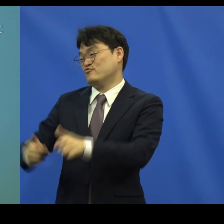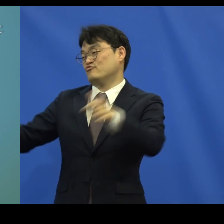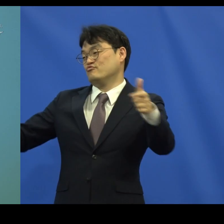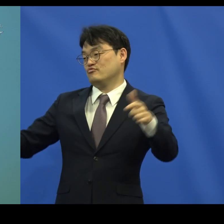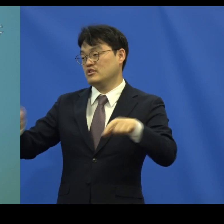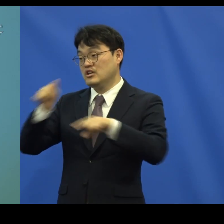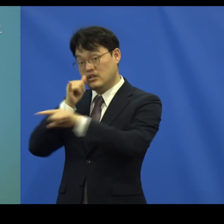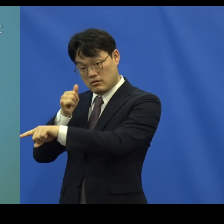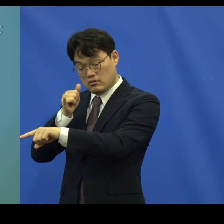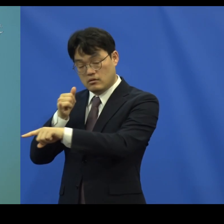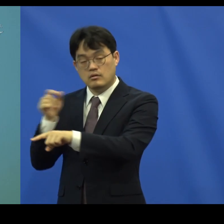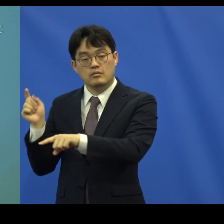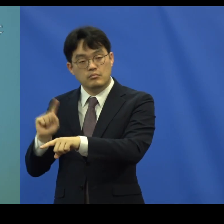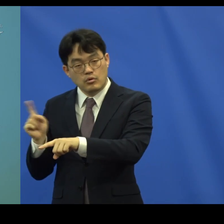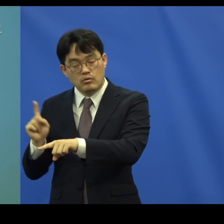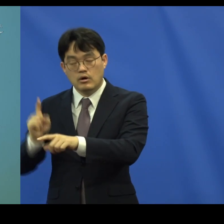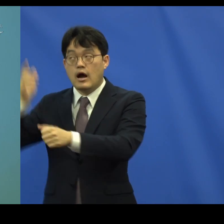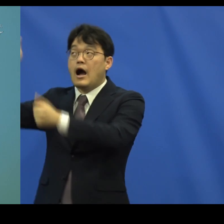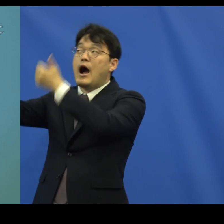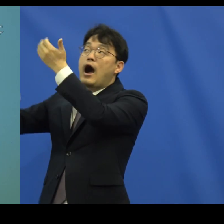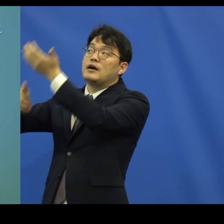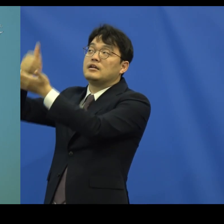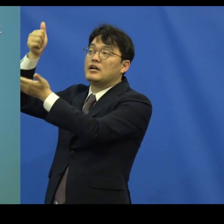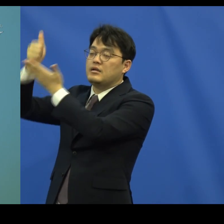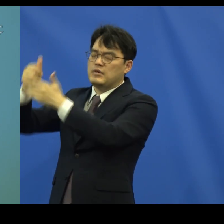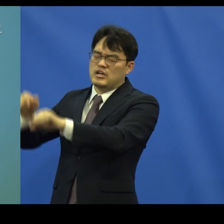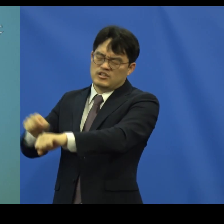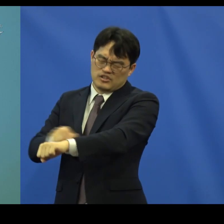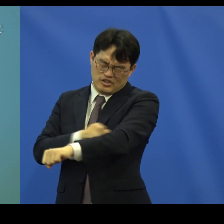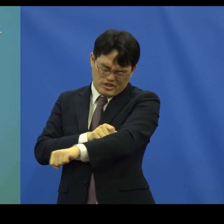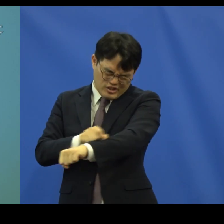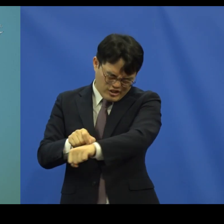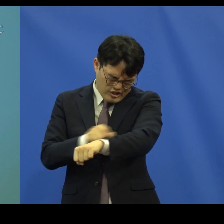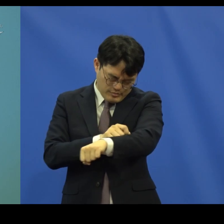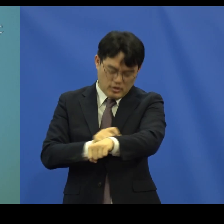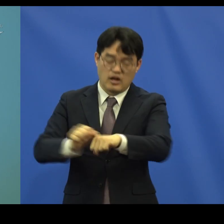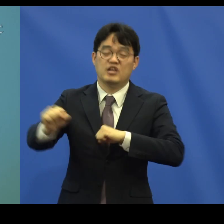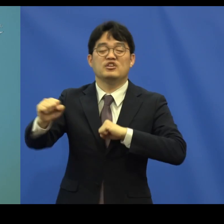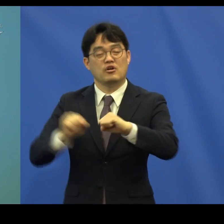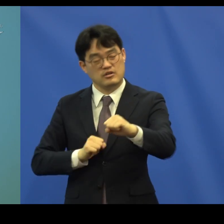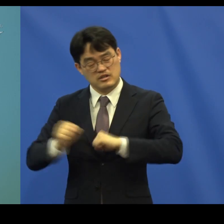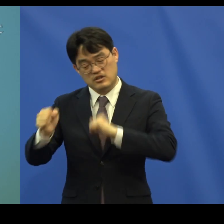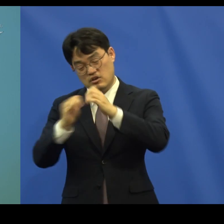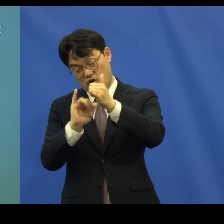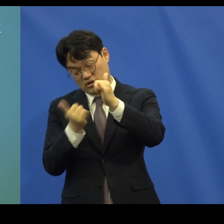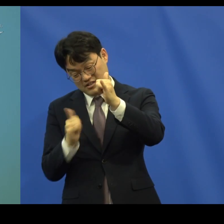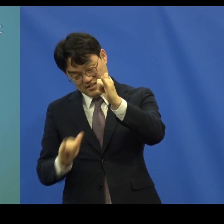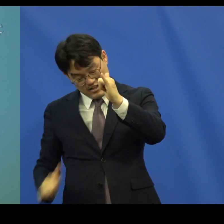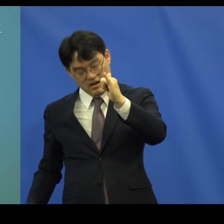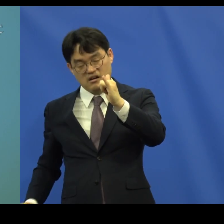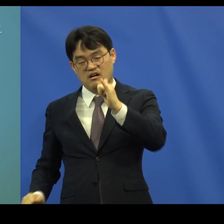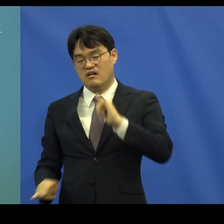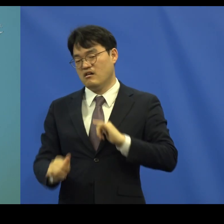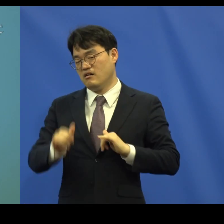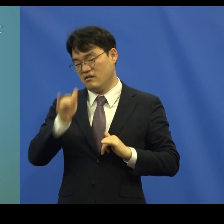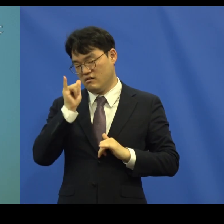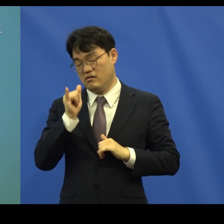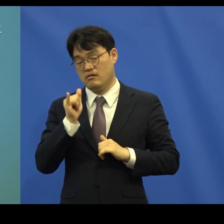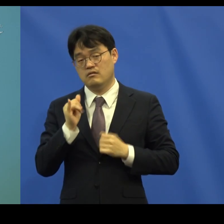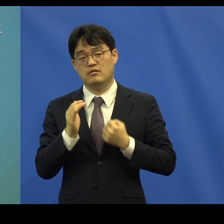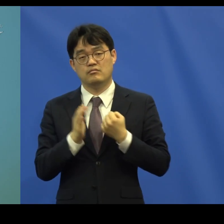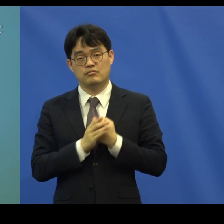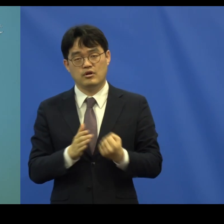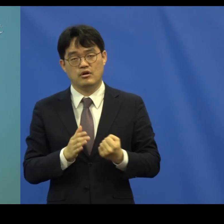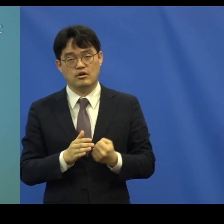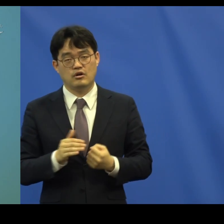근대 역사에 괄목할 만한 하나님의 어떤 역사였던 거죠. 그러니까